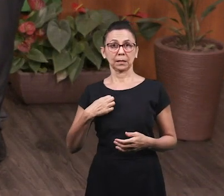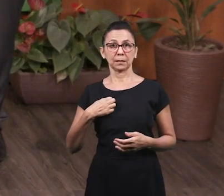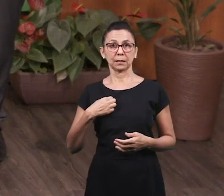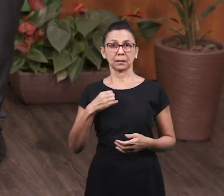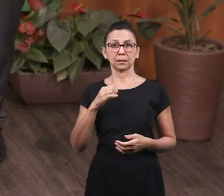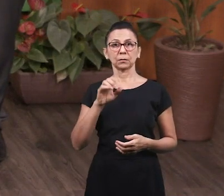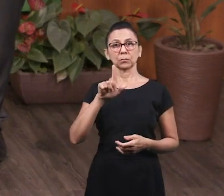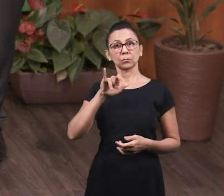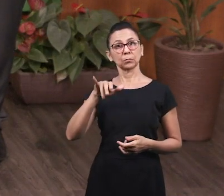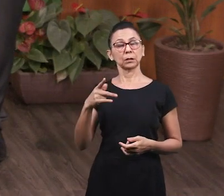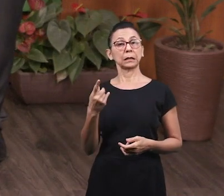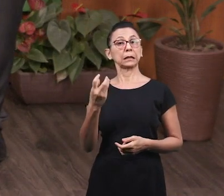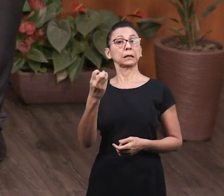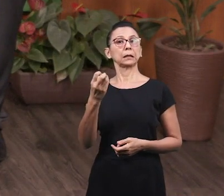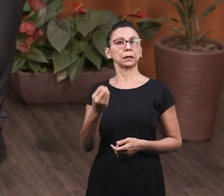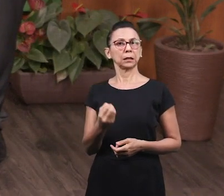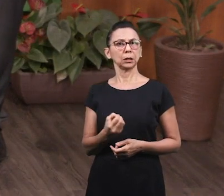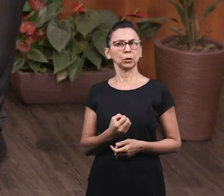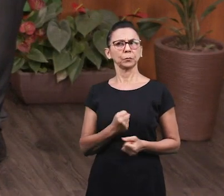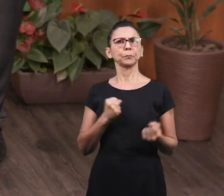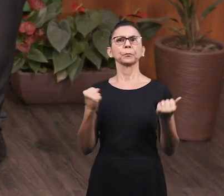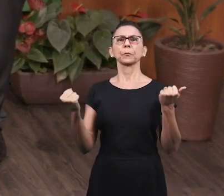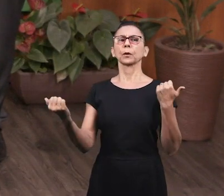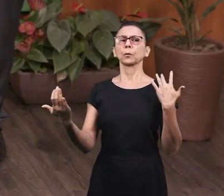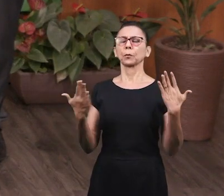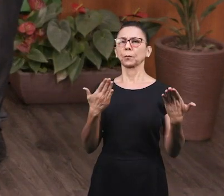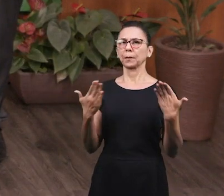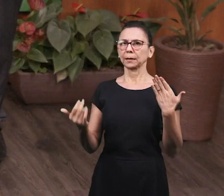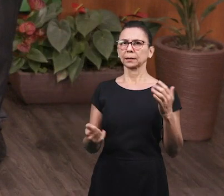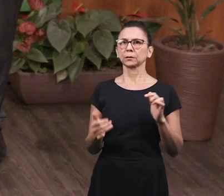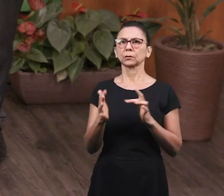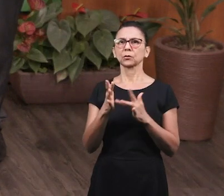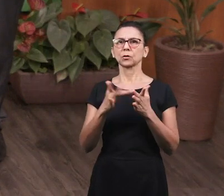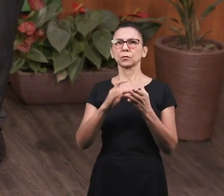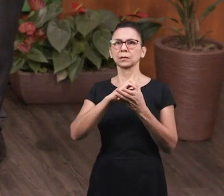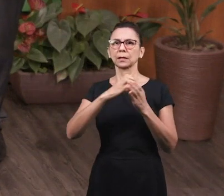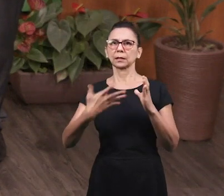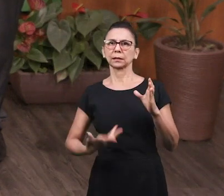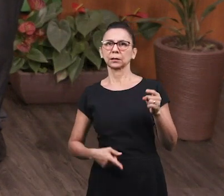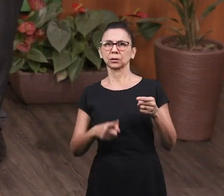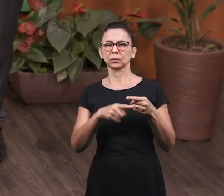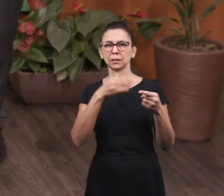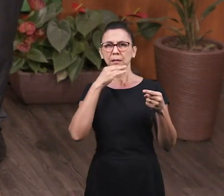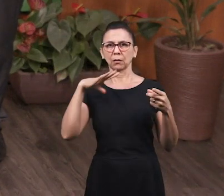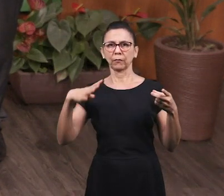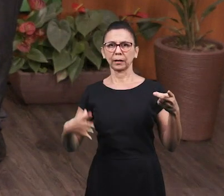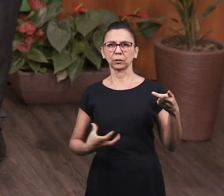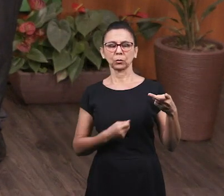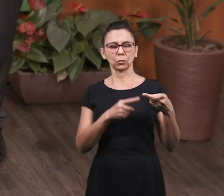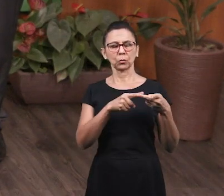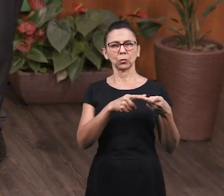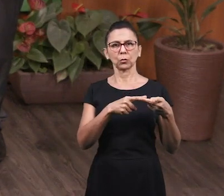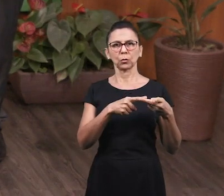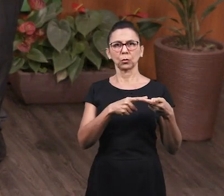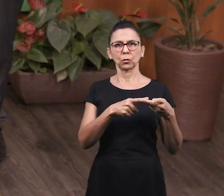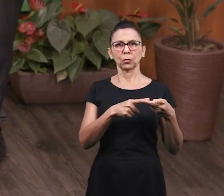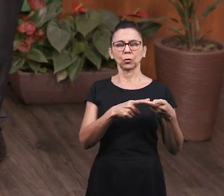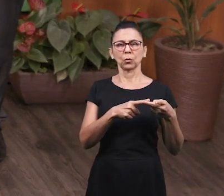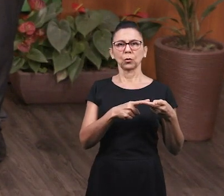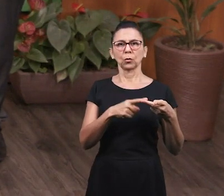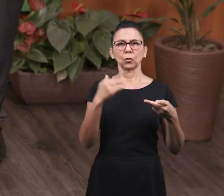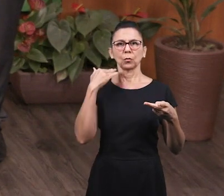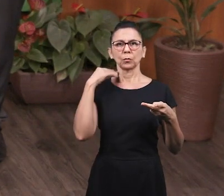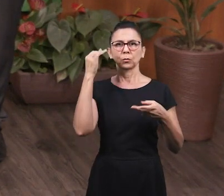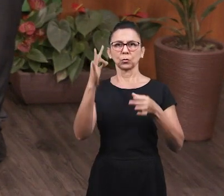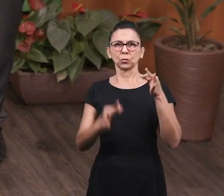une présentation prophétique à propos du Seigneur Jésus comme sauveur, comme juge, comme